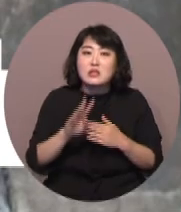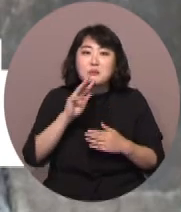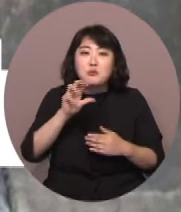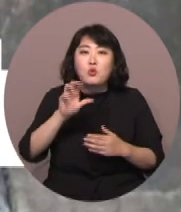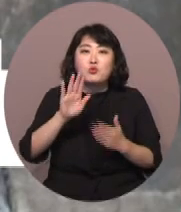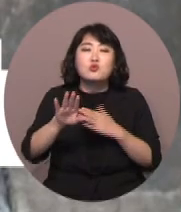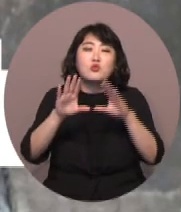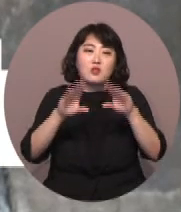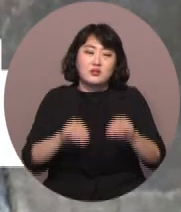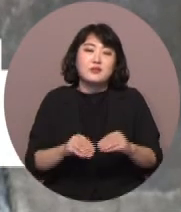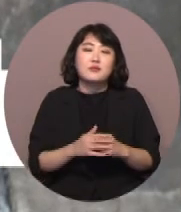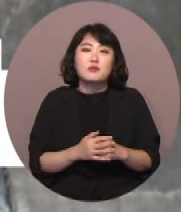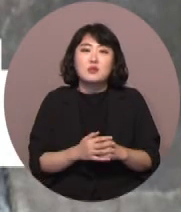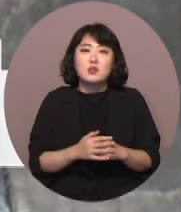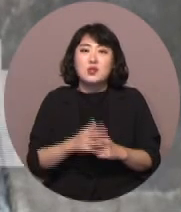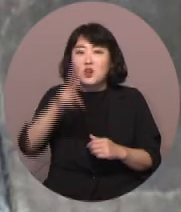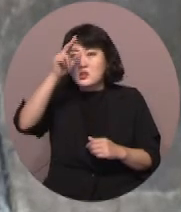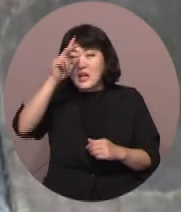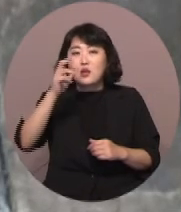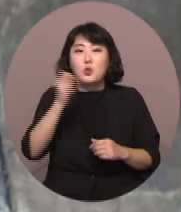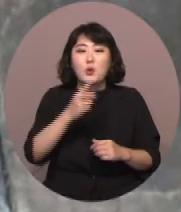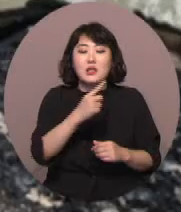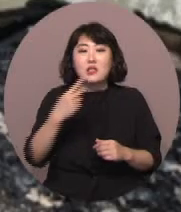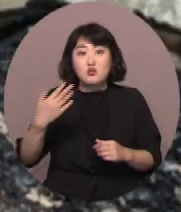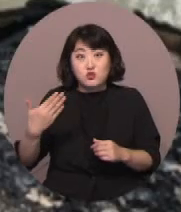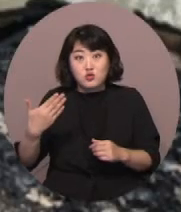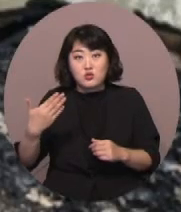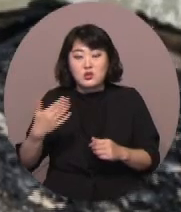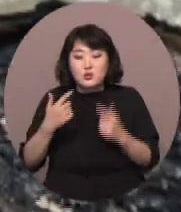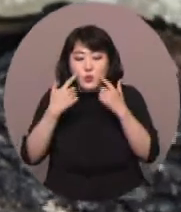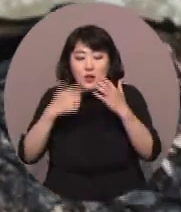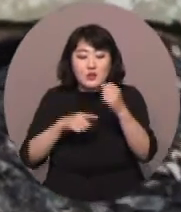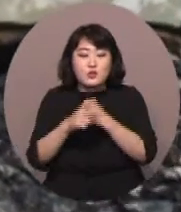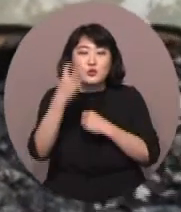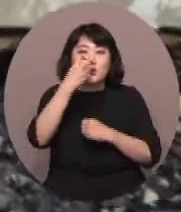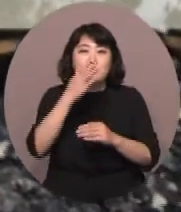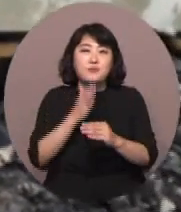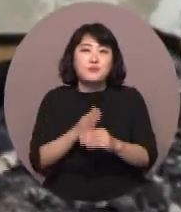만에 꺼졌습니다 경찰과 소방당국은 정확한 화재 원인을 조사하고 있습니다